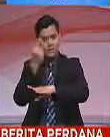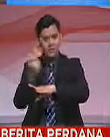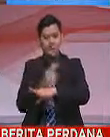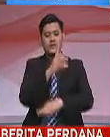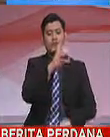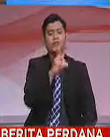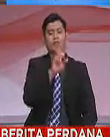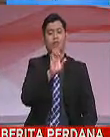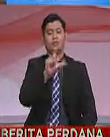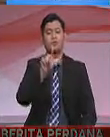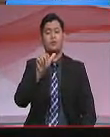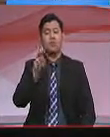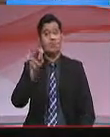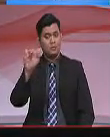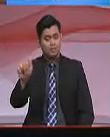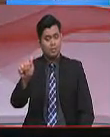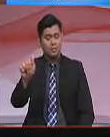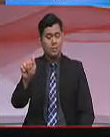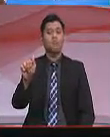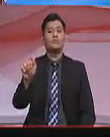DELIMA. Dan selain daripada itu,